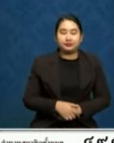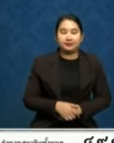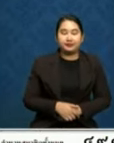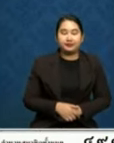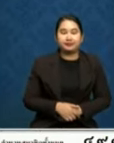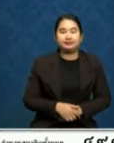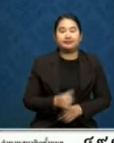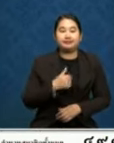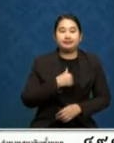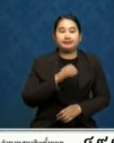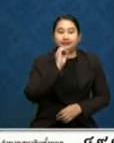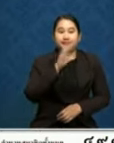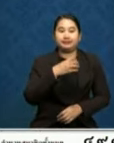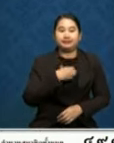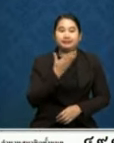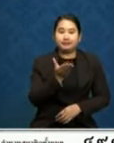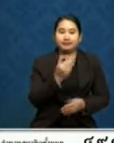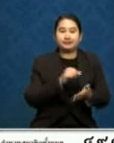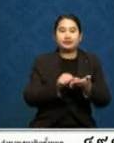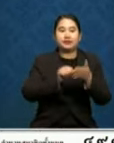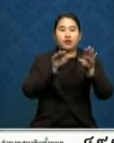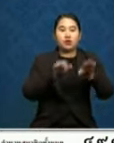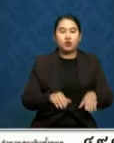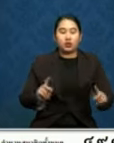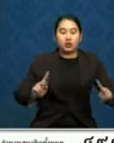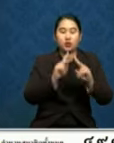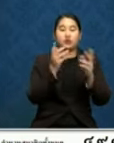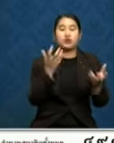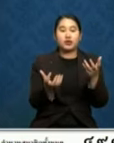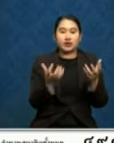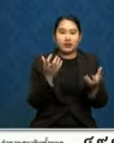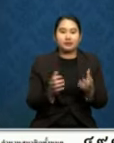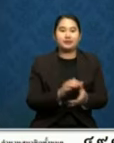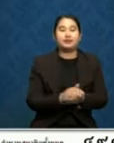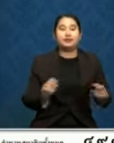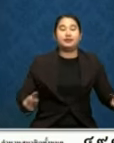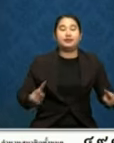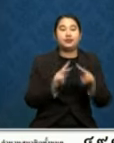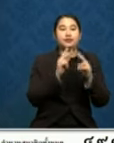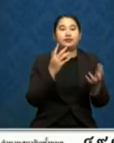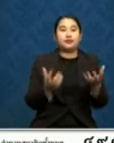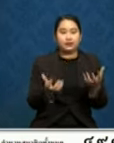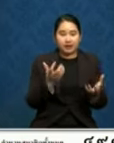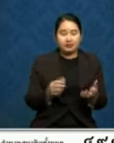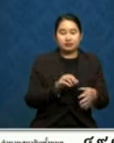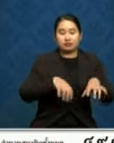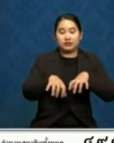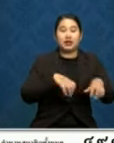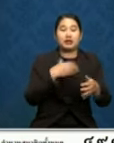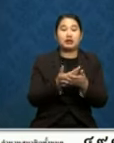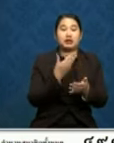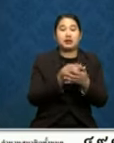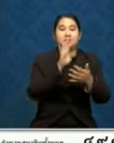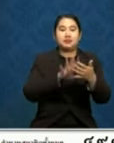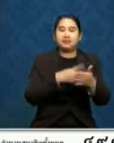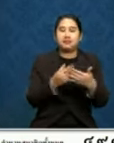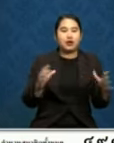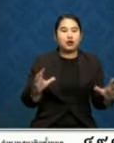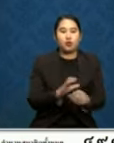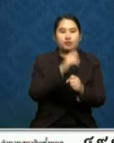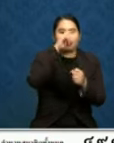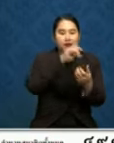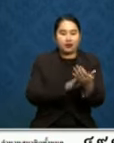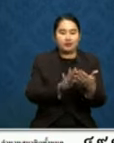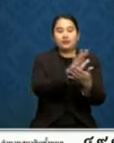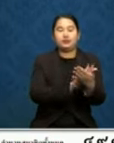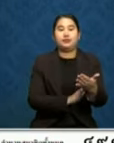ะฉะนั้นค่ะดิฉันจึงขอปรับลดงบประมาณนะคะของกระทรวงยุติธรรมค่ะกระทรวงยุติธรรมนะคะจัดงบแบบนี้นะคะสรุปแล้วประเทศไทยก็พร้อม